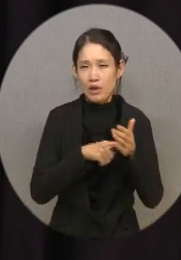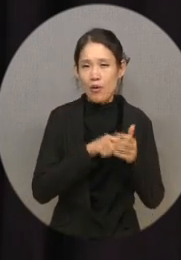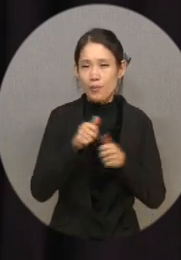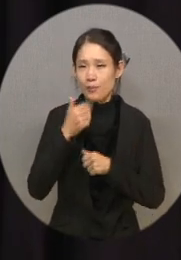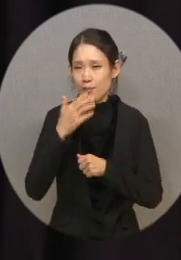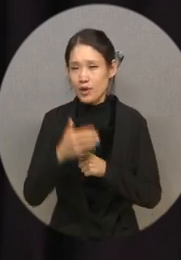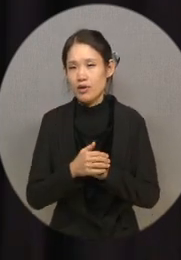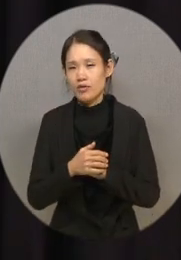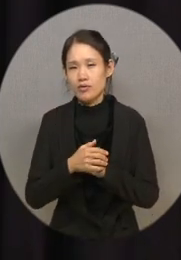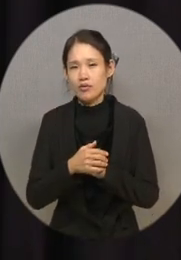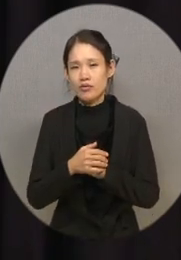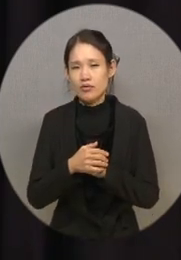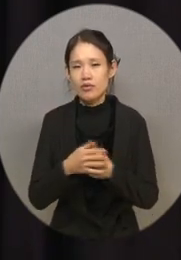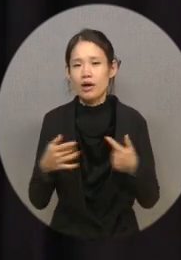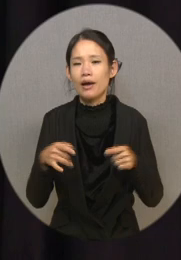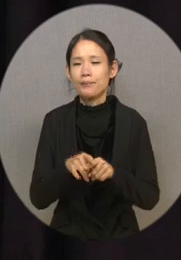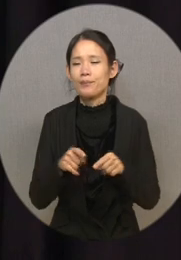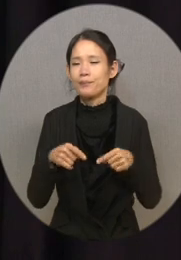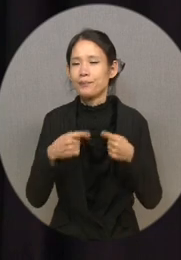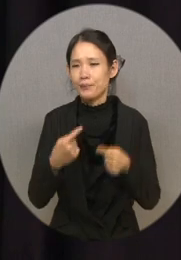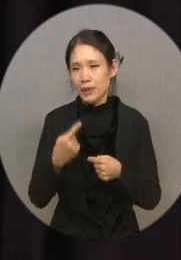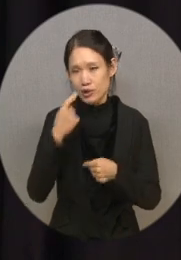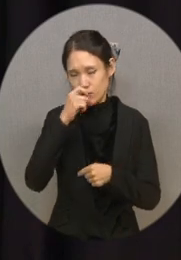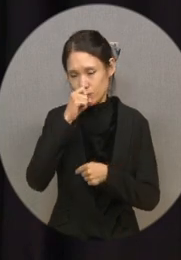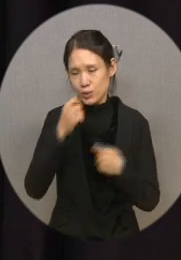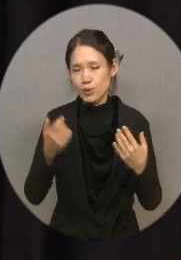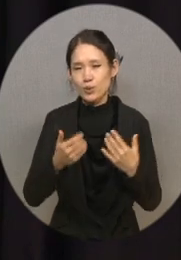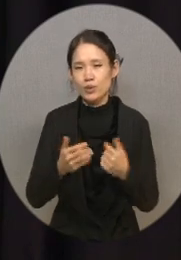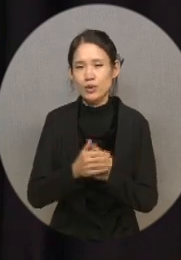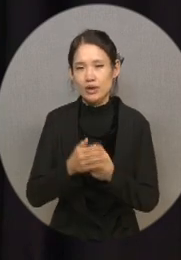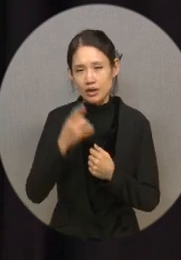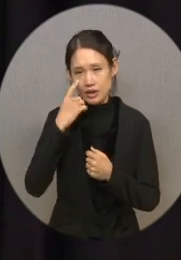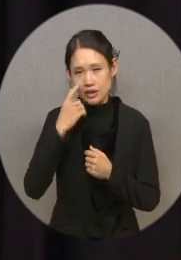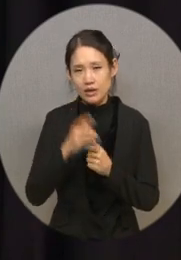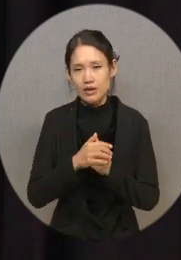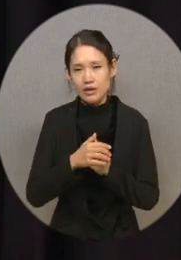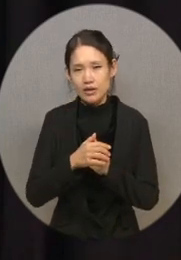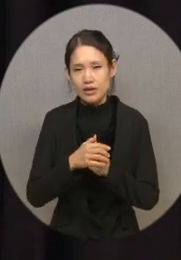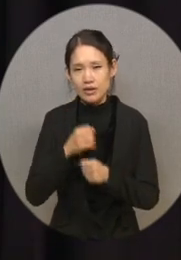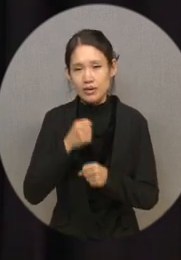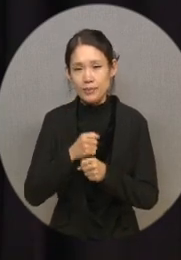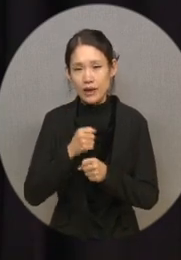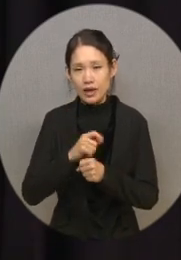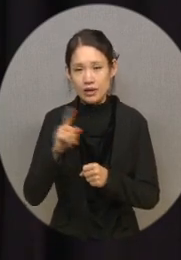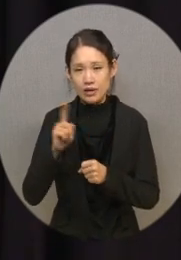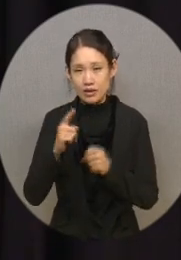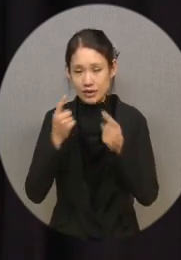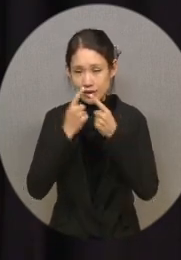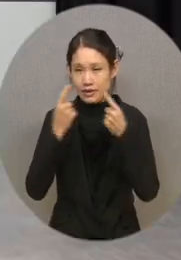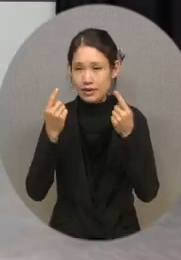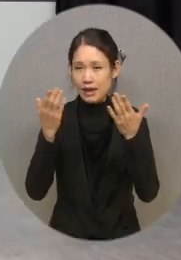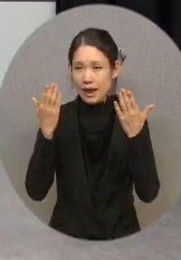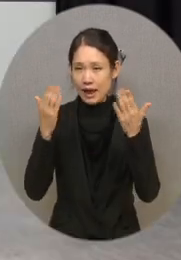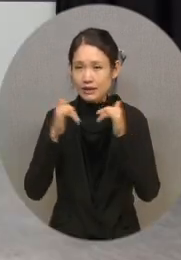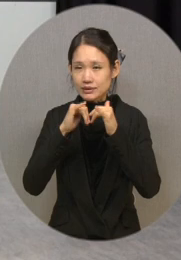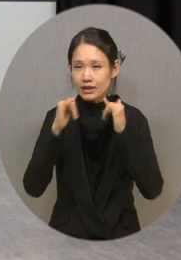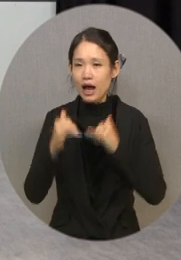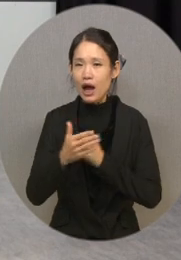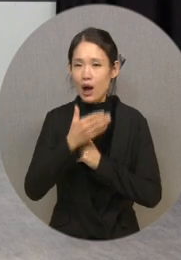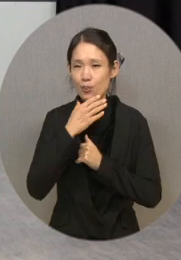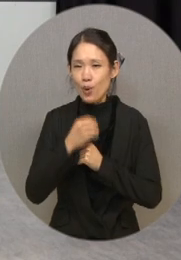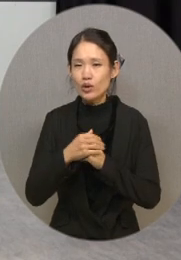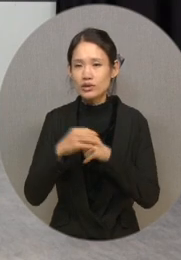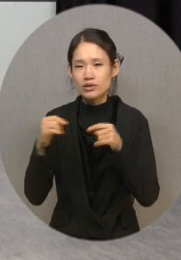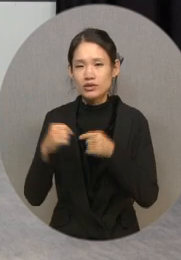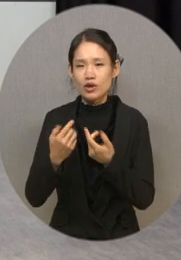극복하겠는가. 우리가 여기에 우리가 참여해가지고 좋은 일을 하자. 이래가지고 만든 게 대학 사회복지관 협회를 제가 만들었습니다.